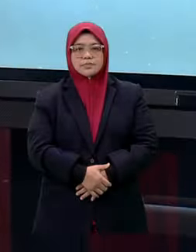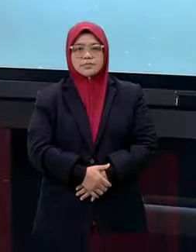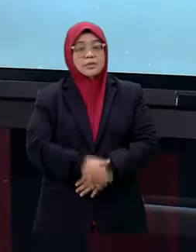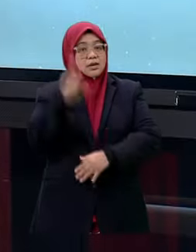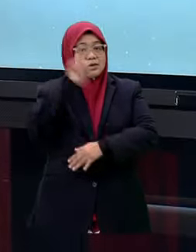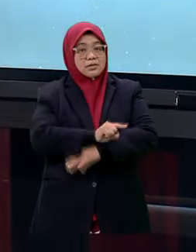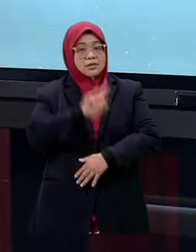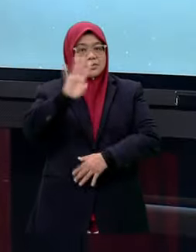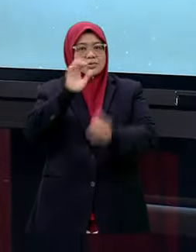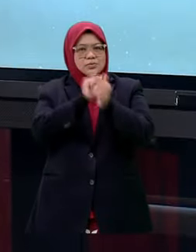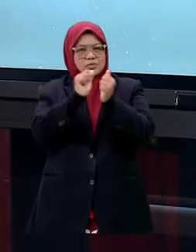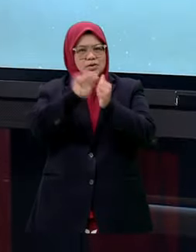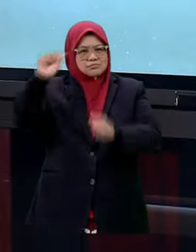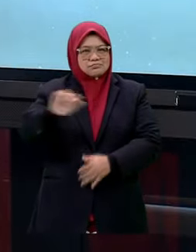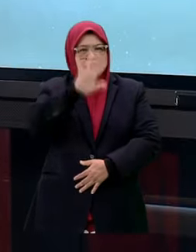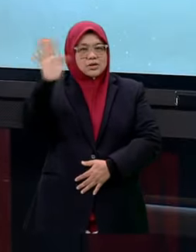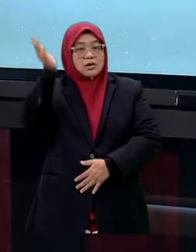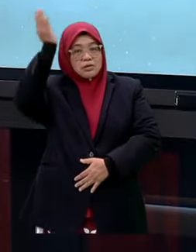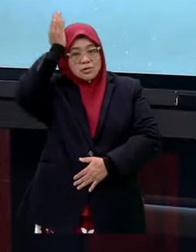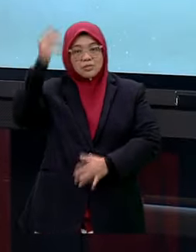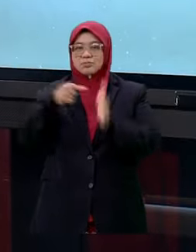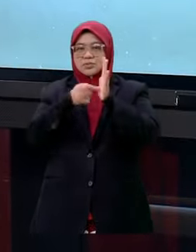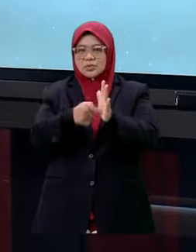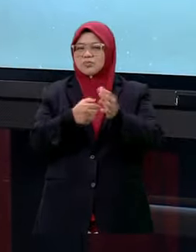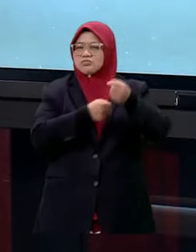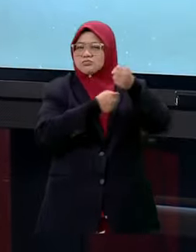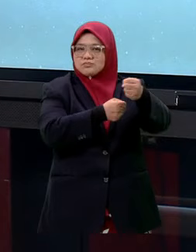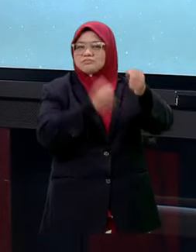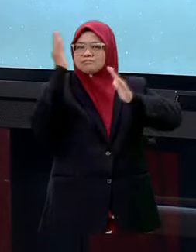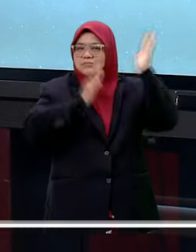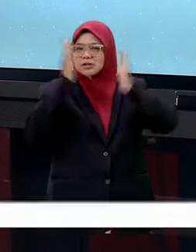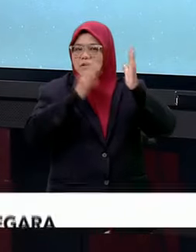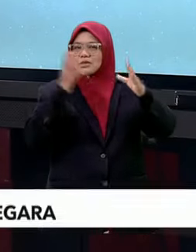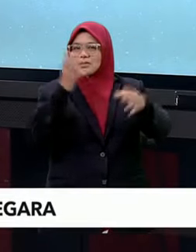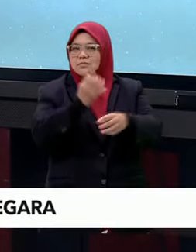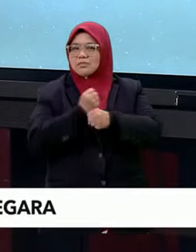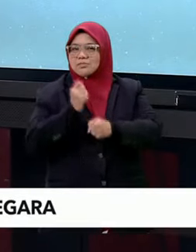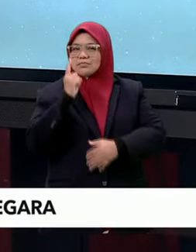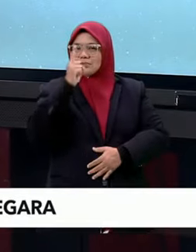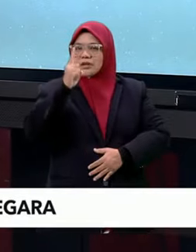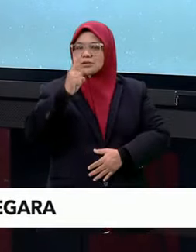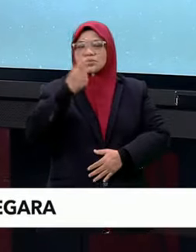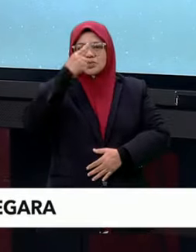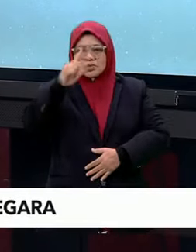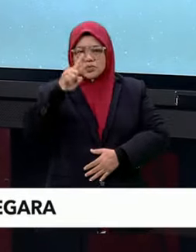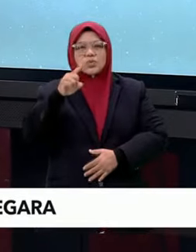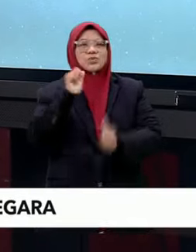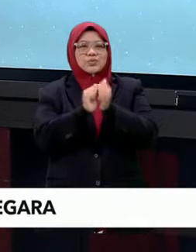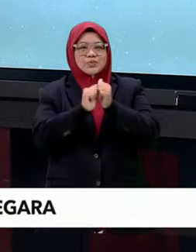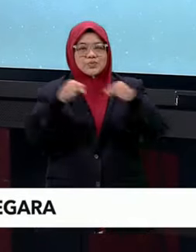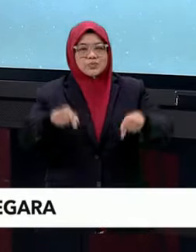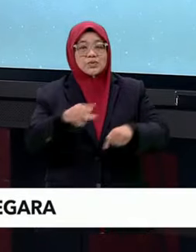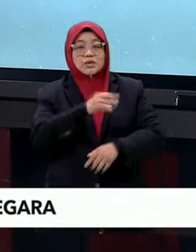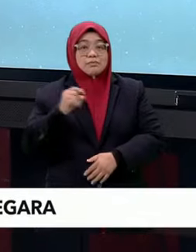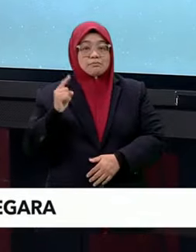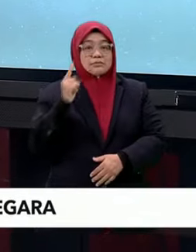hari keempatsukan Asia hanshow menyaksikan Kontingen negara menuai emas pertama pada kemasya kali ini emas